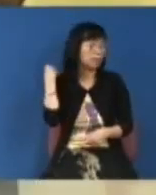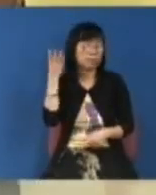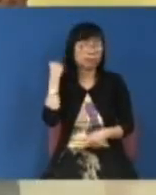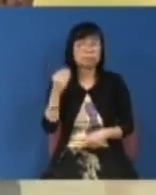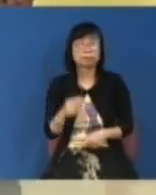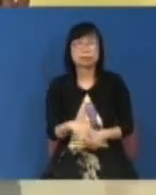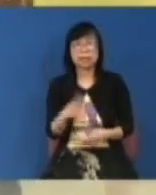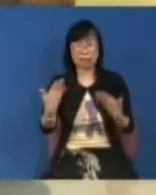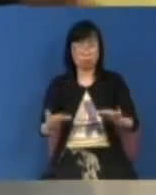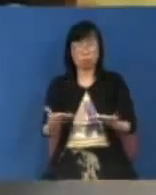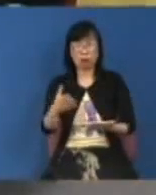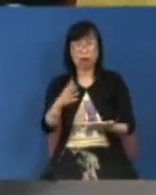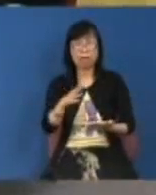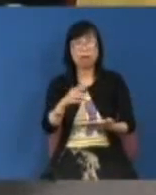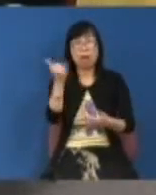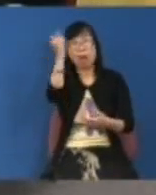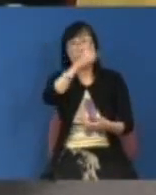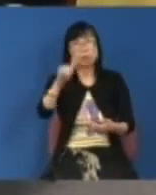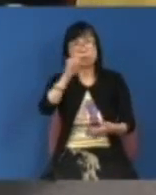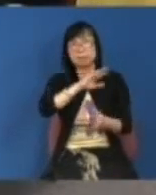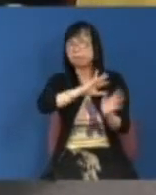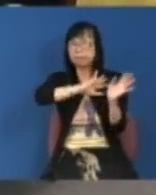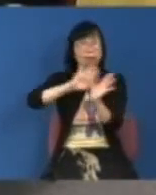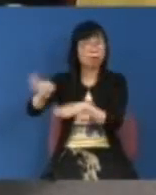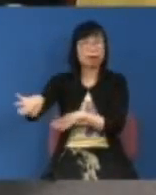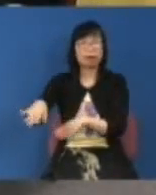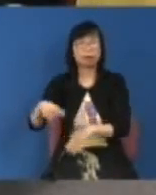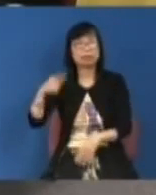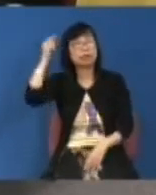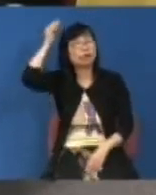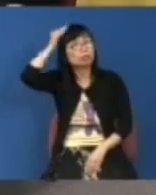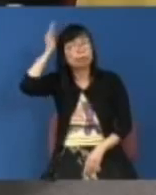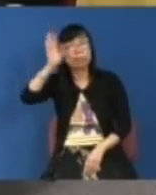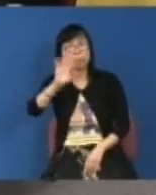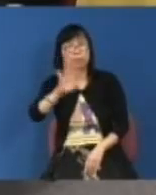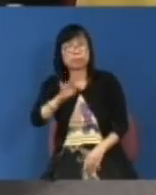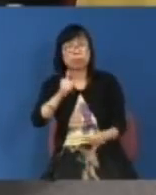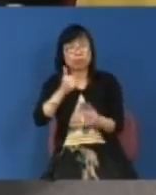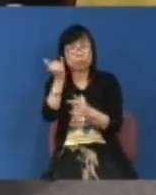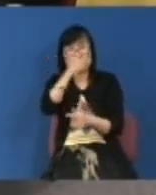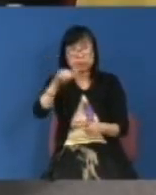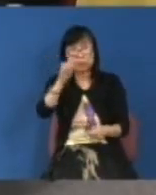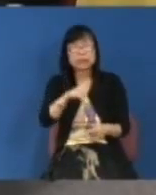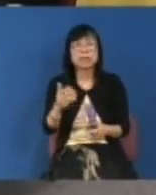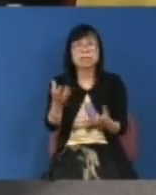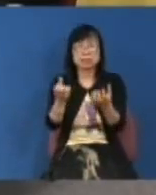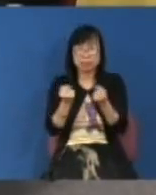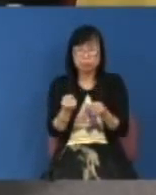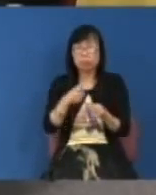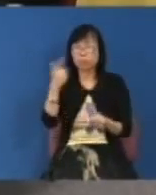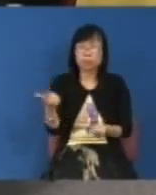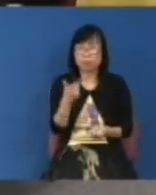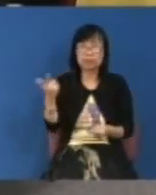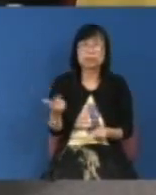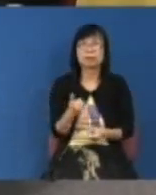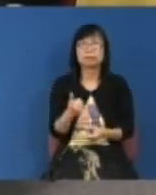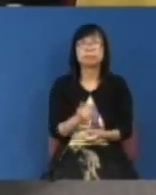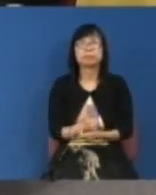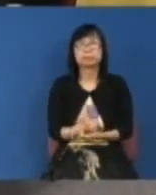唔要6000蚊，因為我哋嘅腦袋比大家發達，所以唔好要嗰6000蚊，我哋爭取更加多嘅嘢。啱